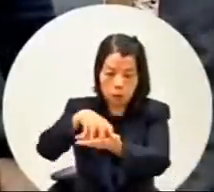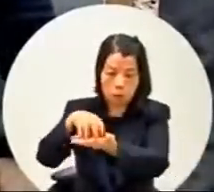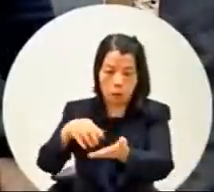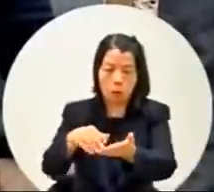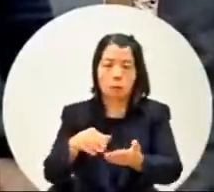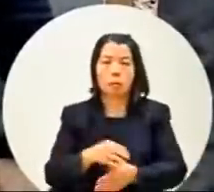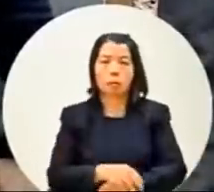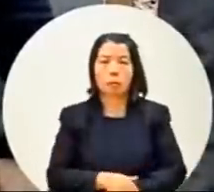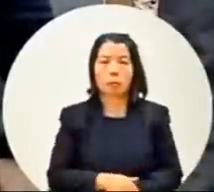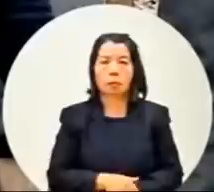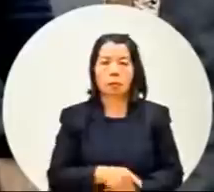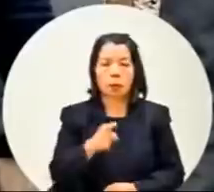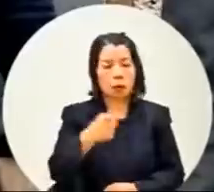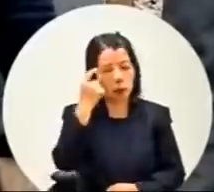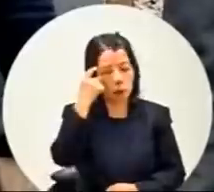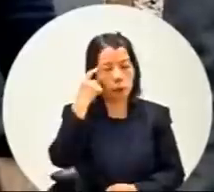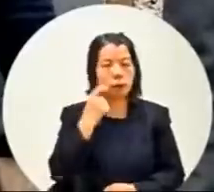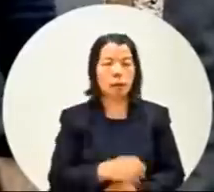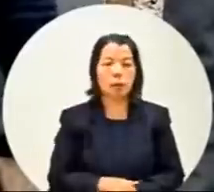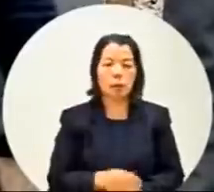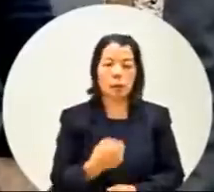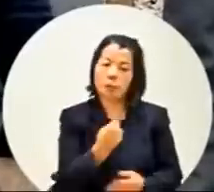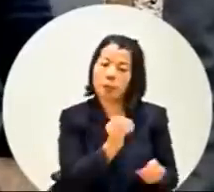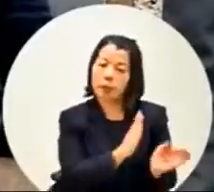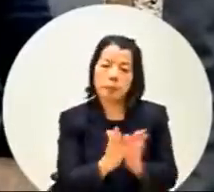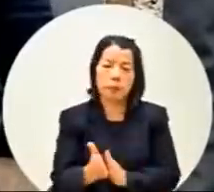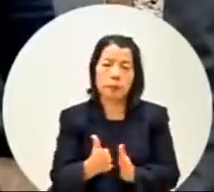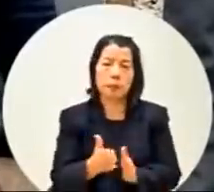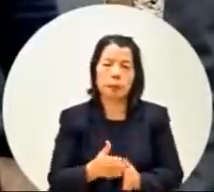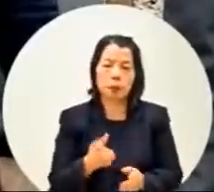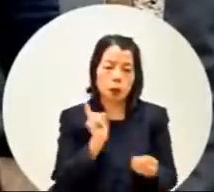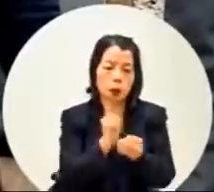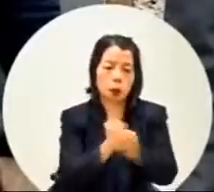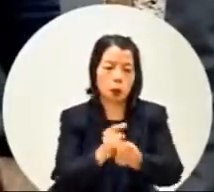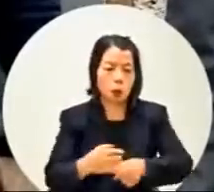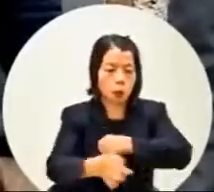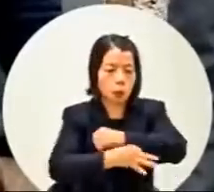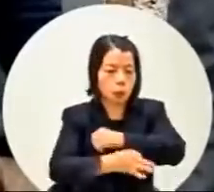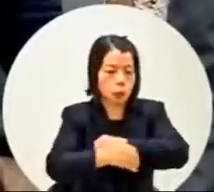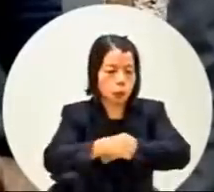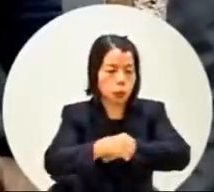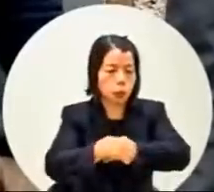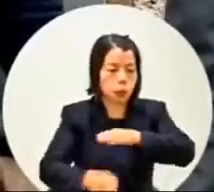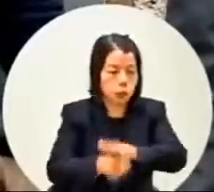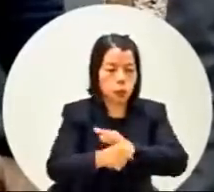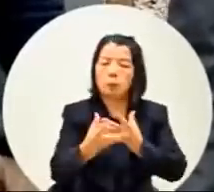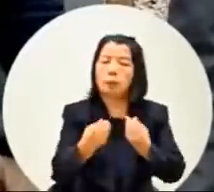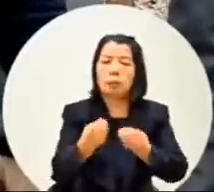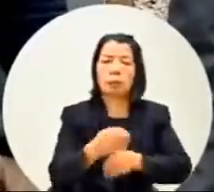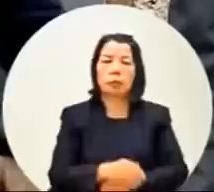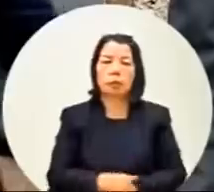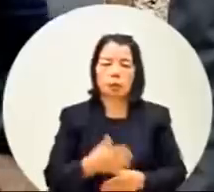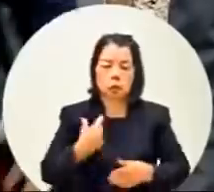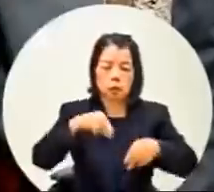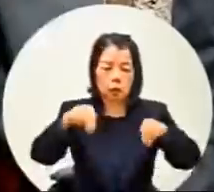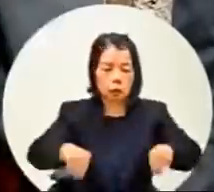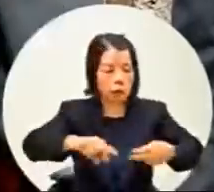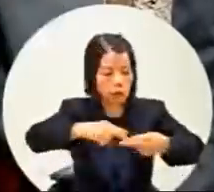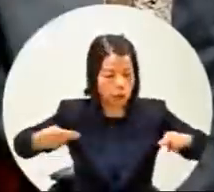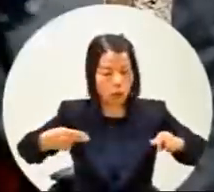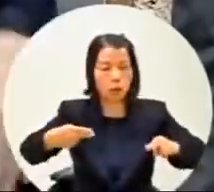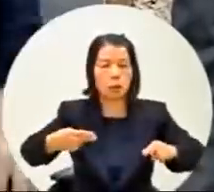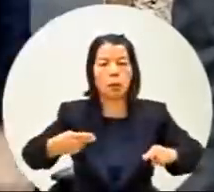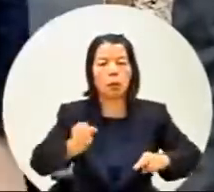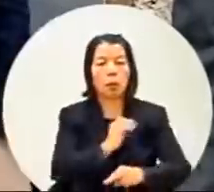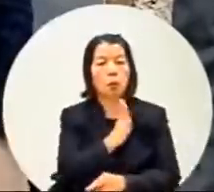相关市政，他认为还没有办法构成这个图利罪的部分，所以他就把他牵结啊，哈， 牵结。那你